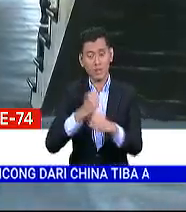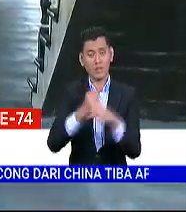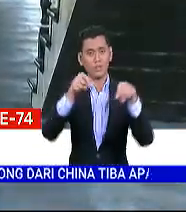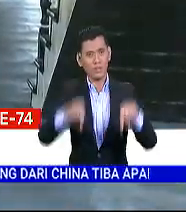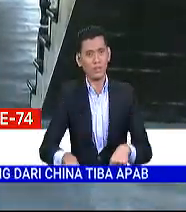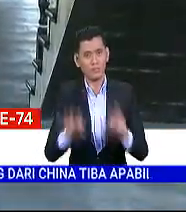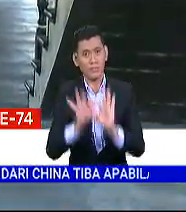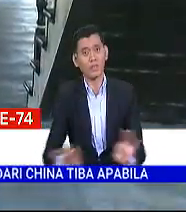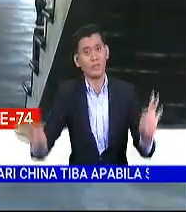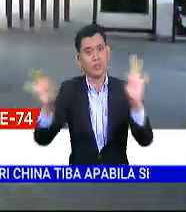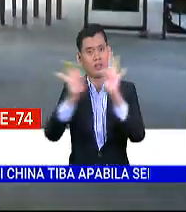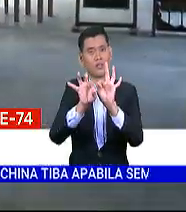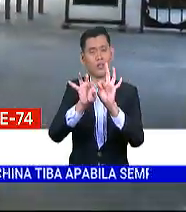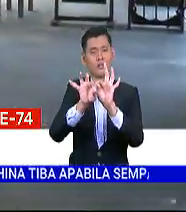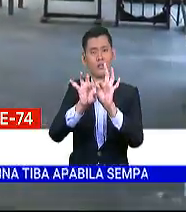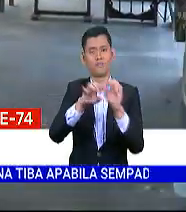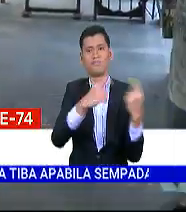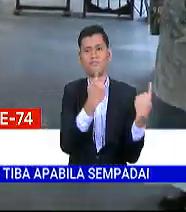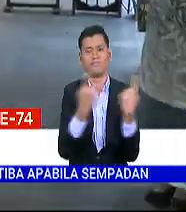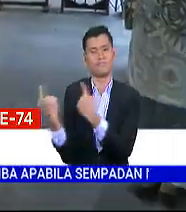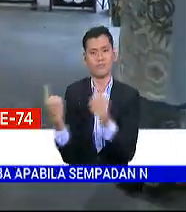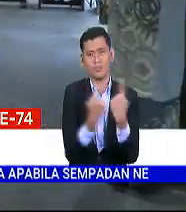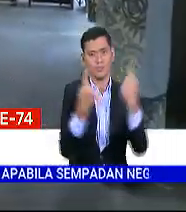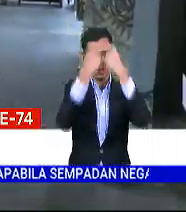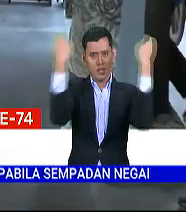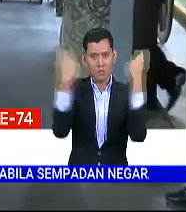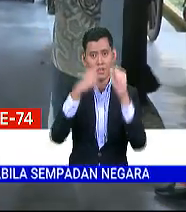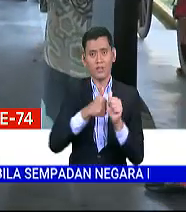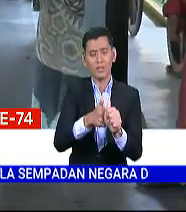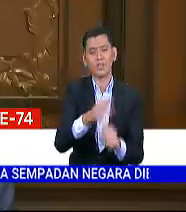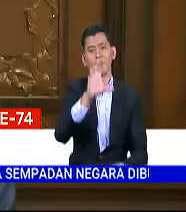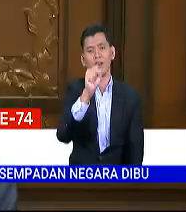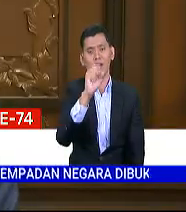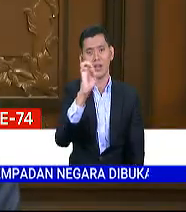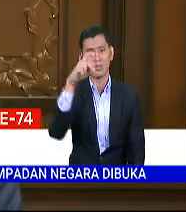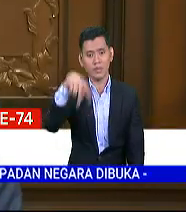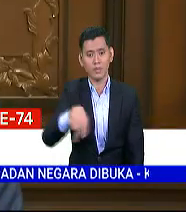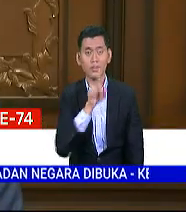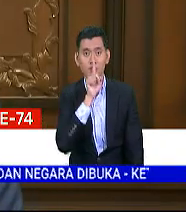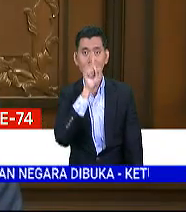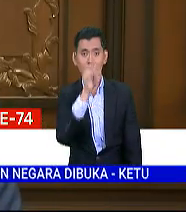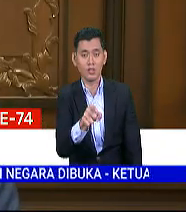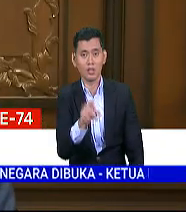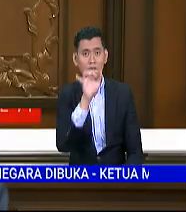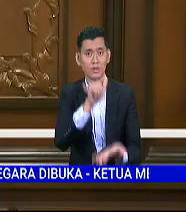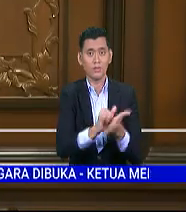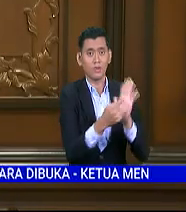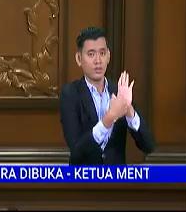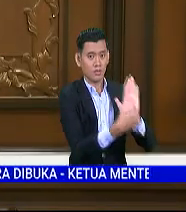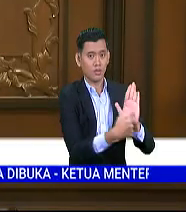pasti bermakna walaupun disambut mengikut SOP. Ini adalah lambang kita,